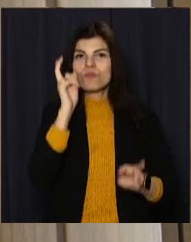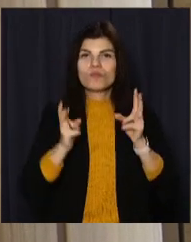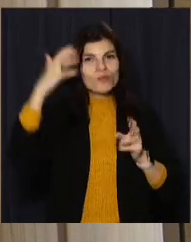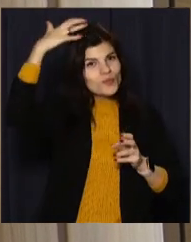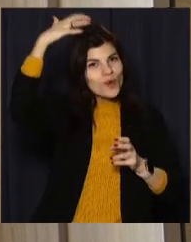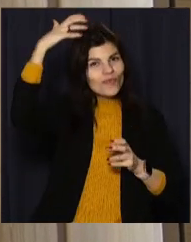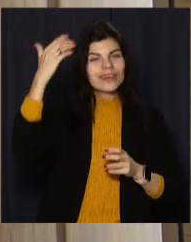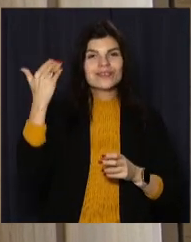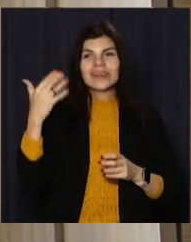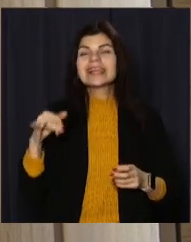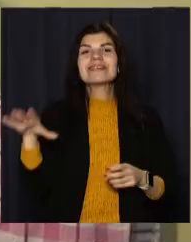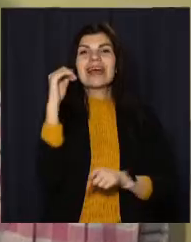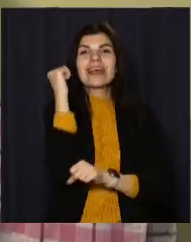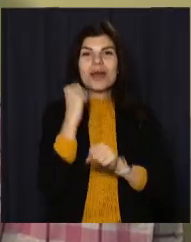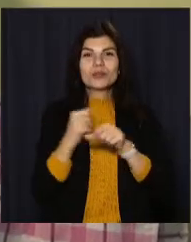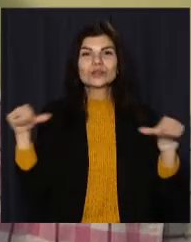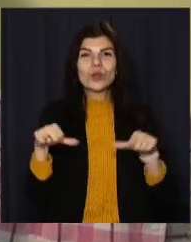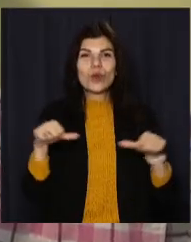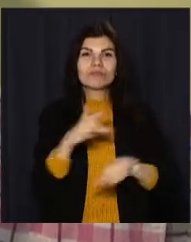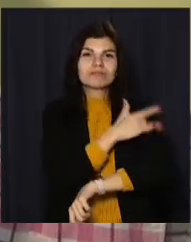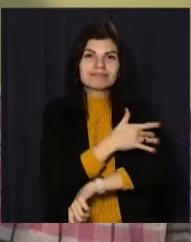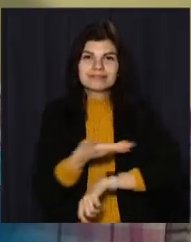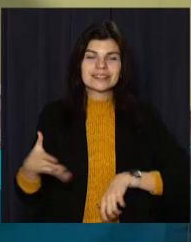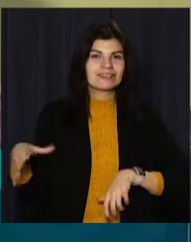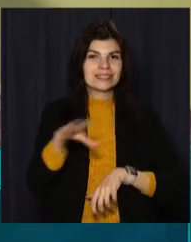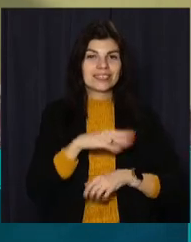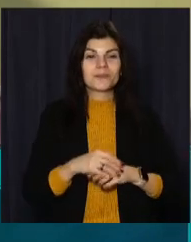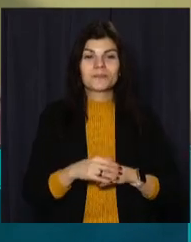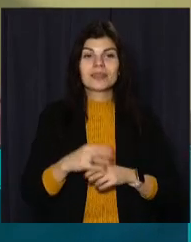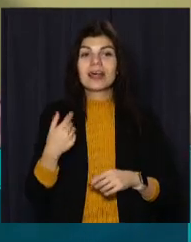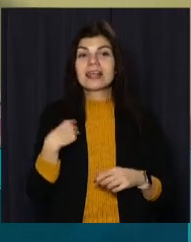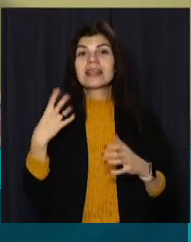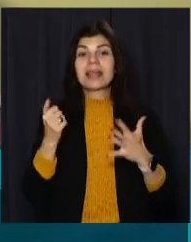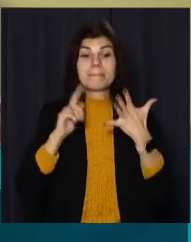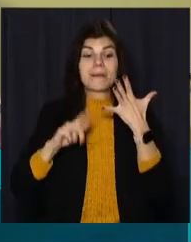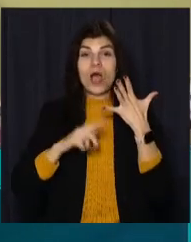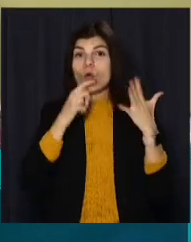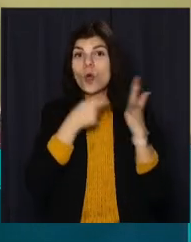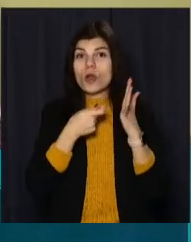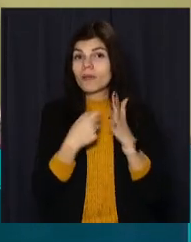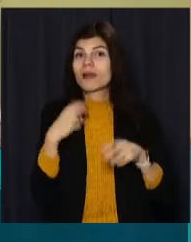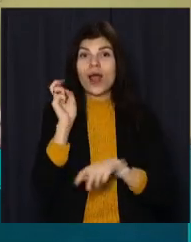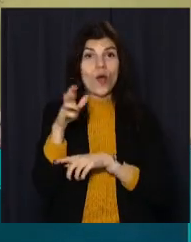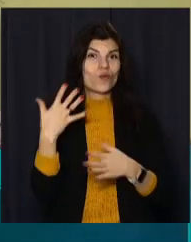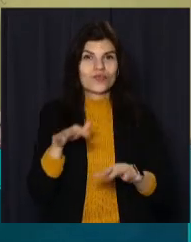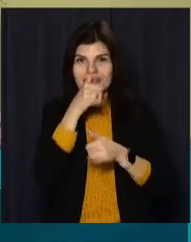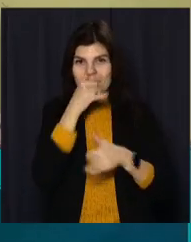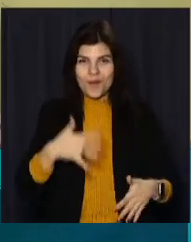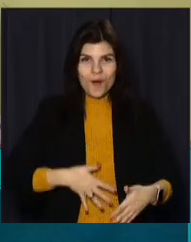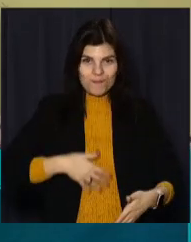и всем работникам столовой. На пятое кормление мы уже не можем ходить.